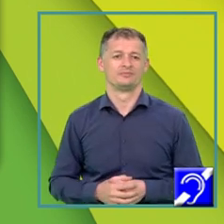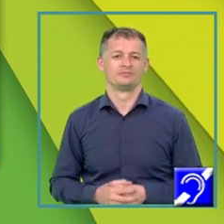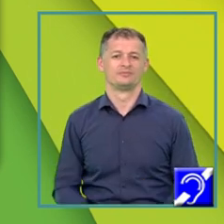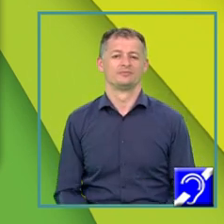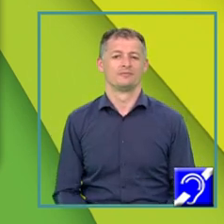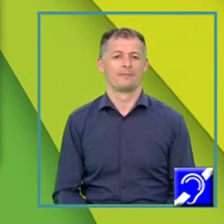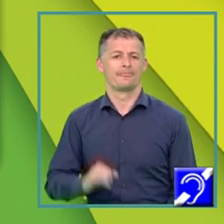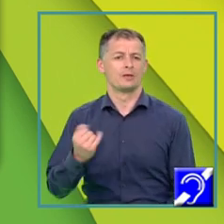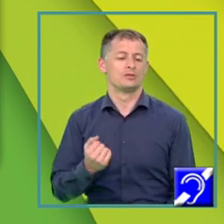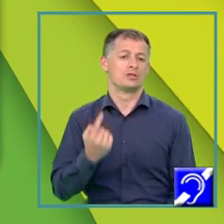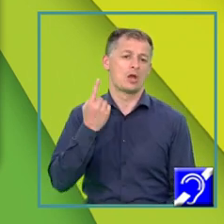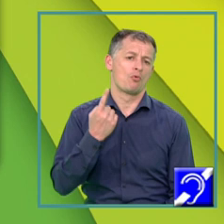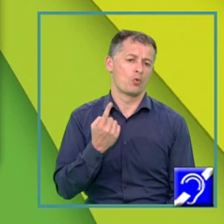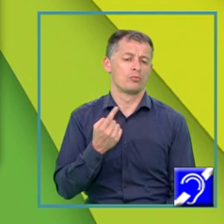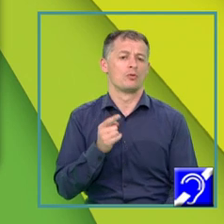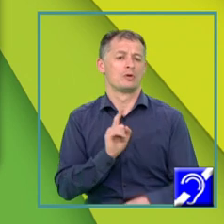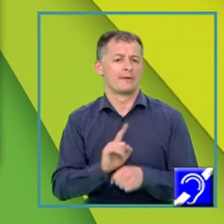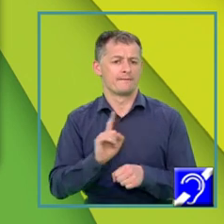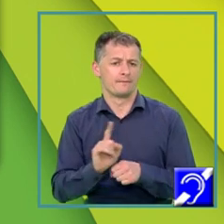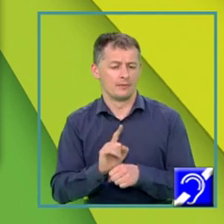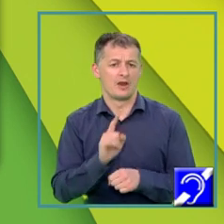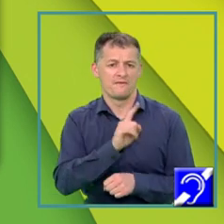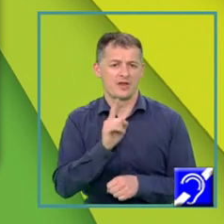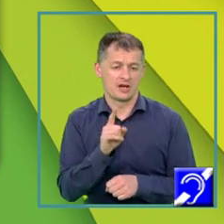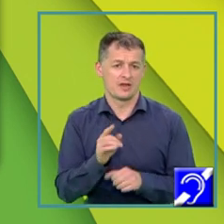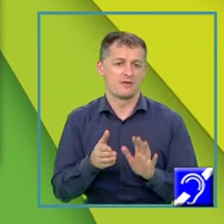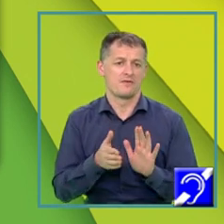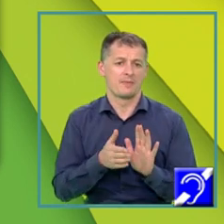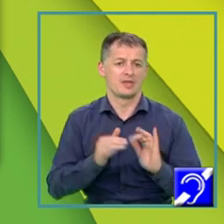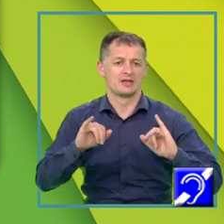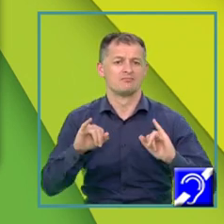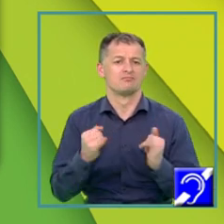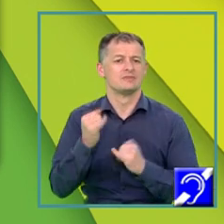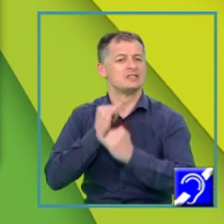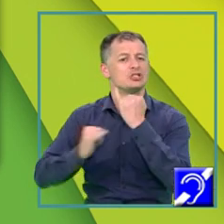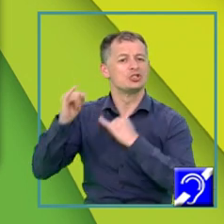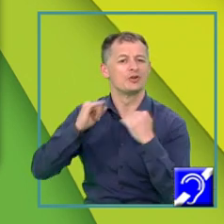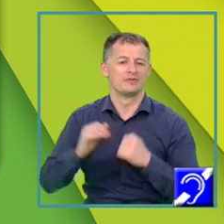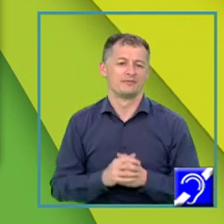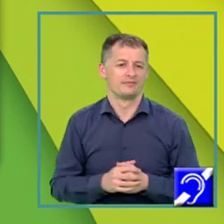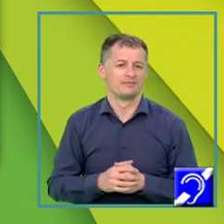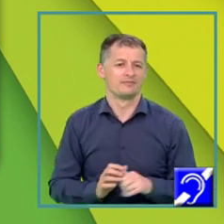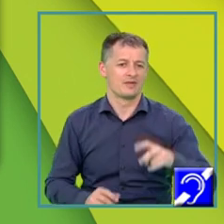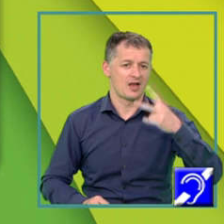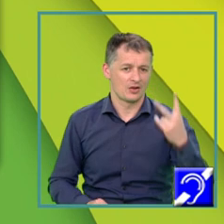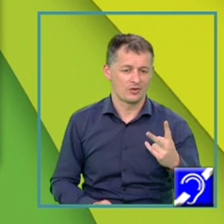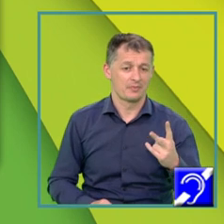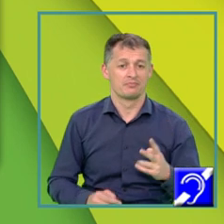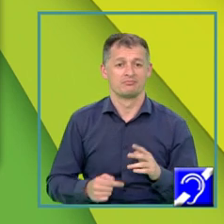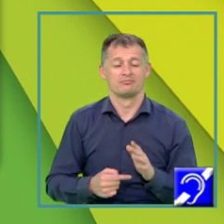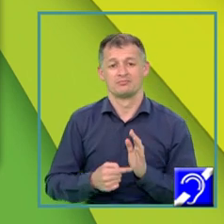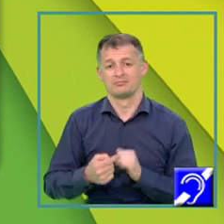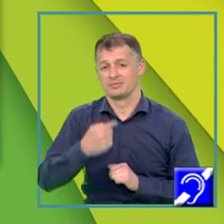1951-1964 și a câte unei caracteristici a fiecăruia dintre faptele istorice menționate. Al doilea reper: precizarea